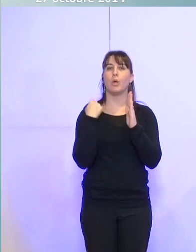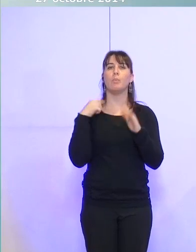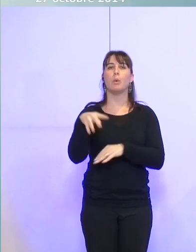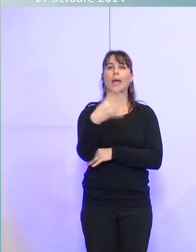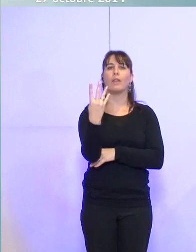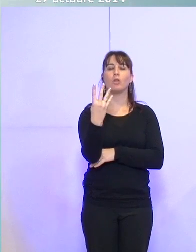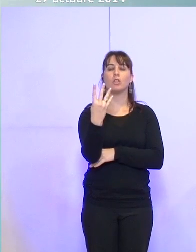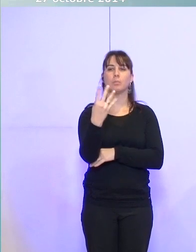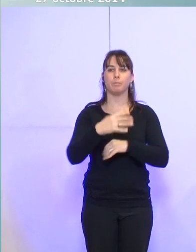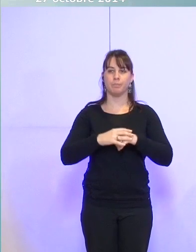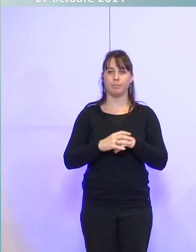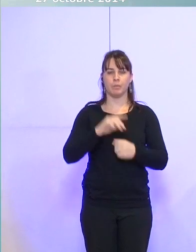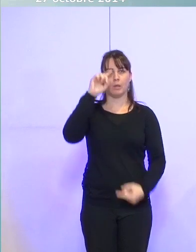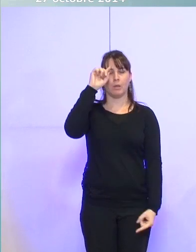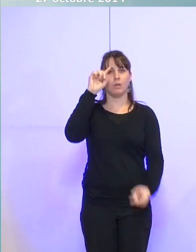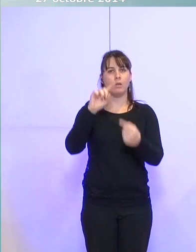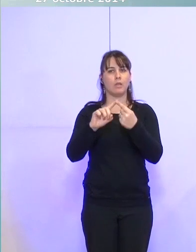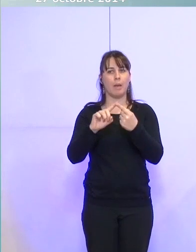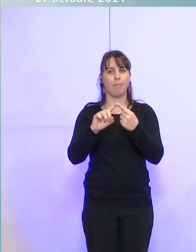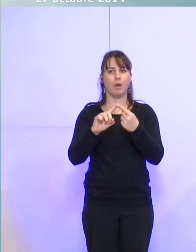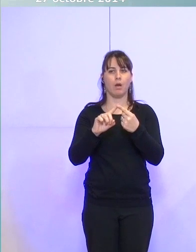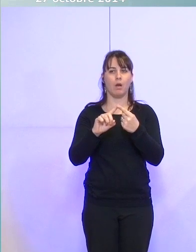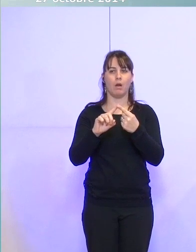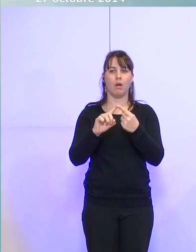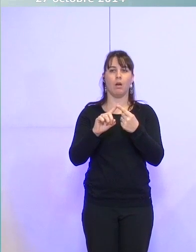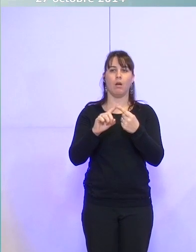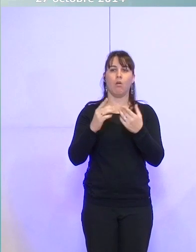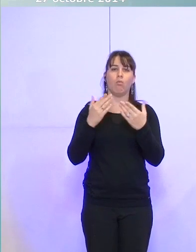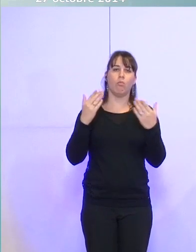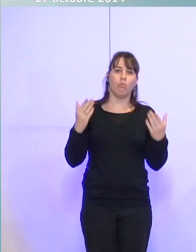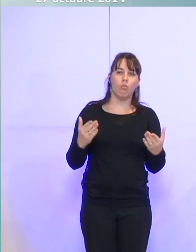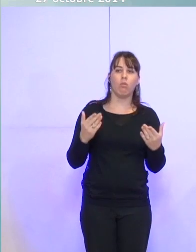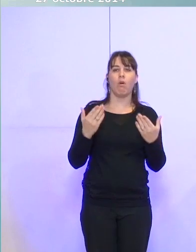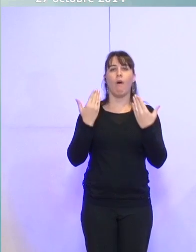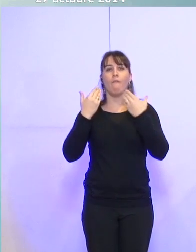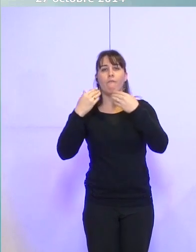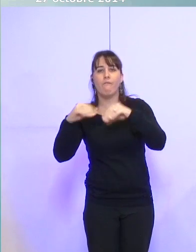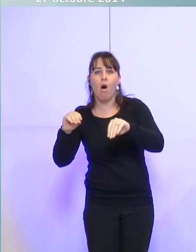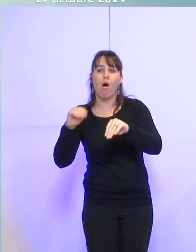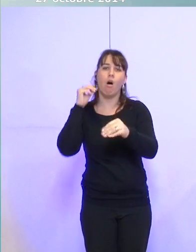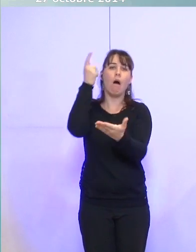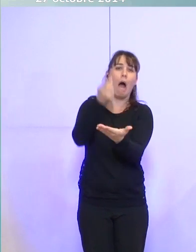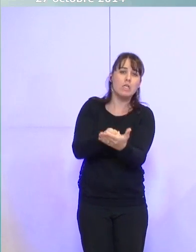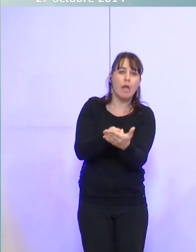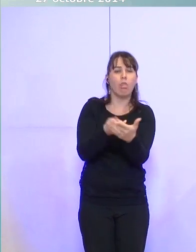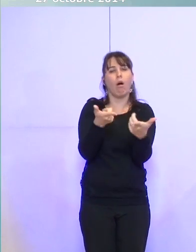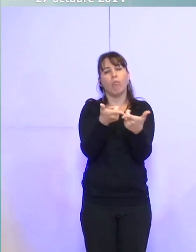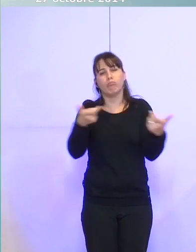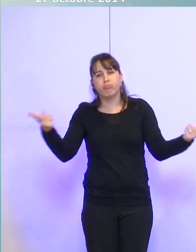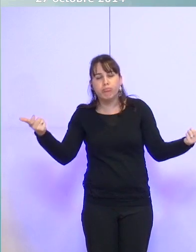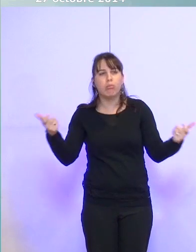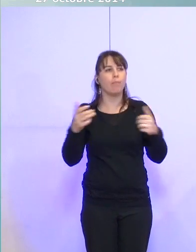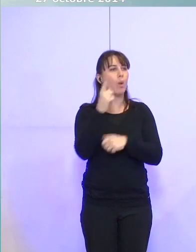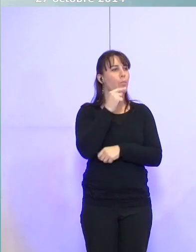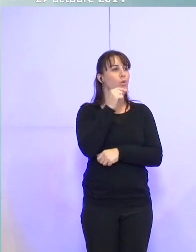14. Portant sur l'acquisition des acquisitions des cessions et là aussi divers biens,